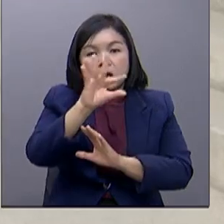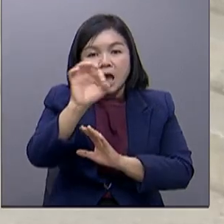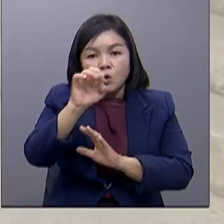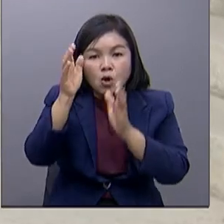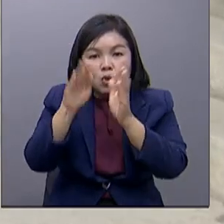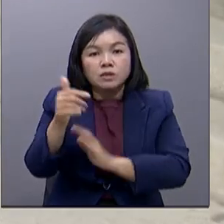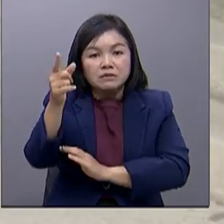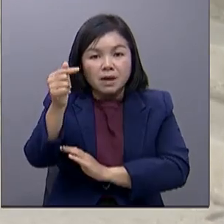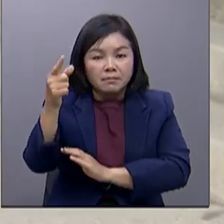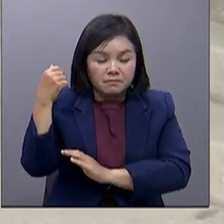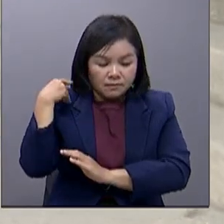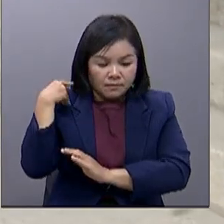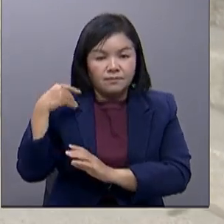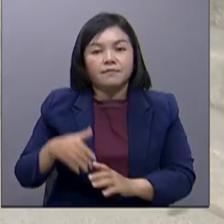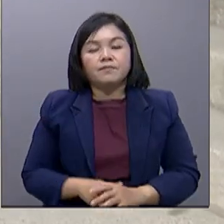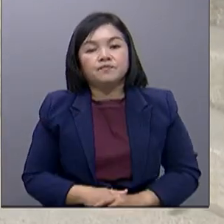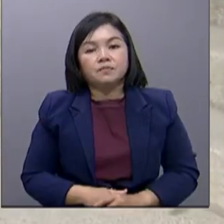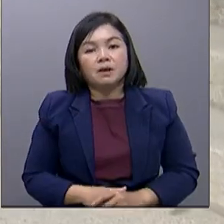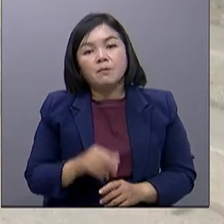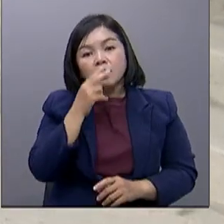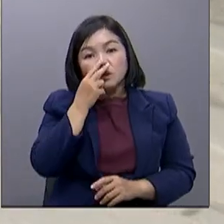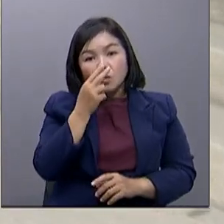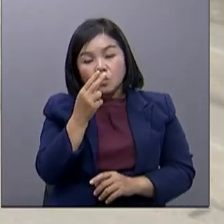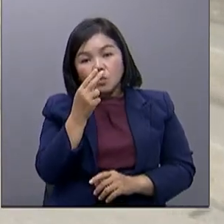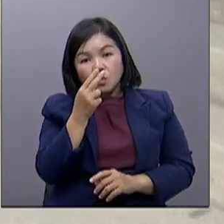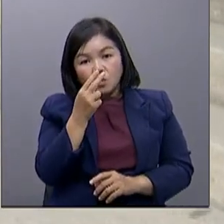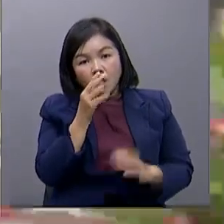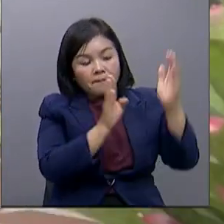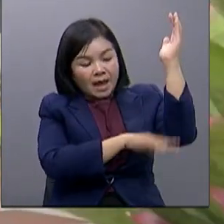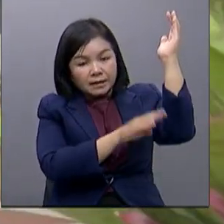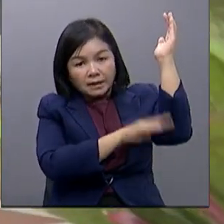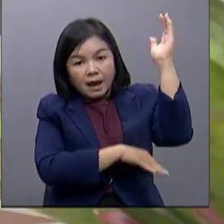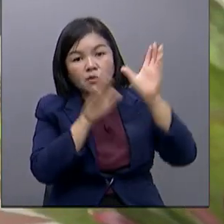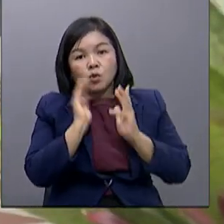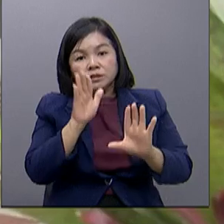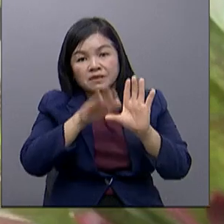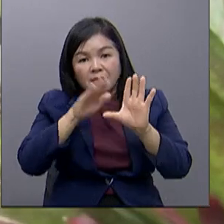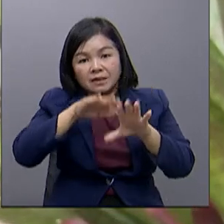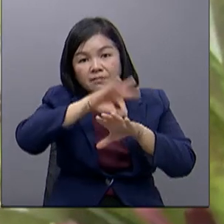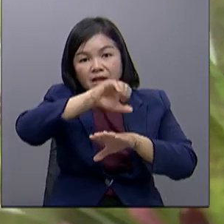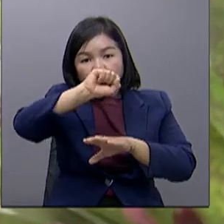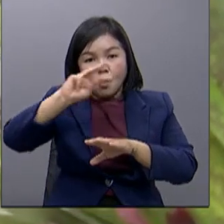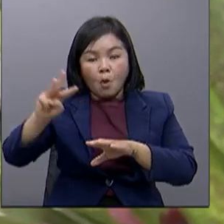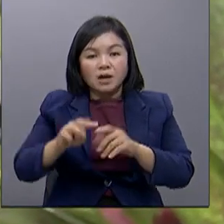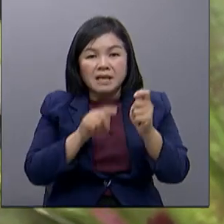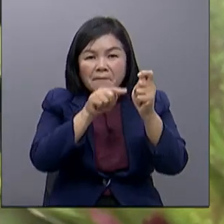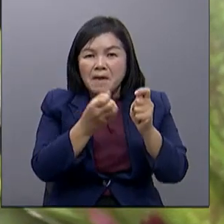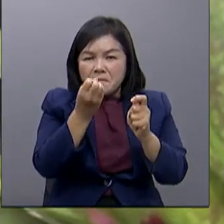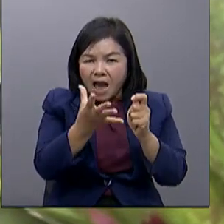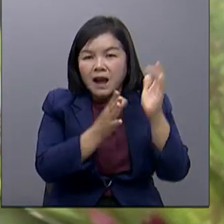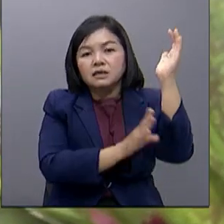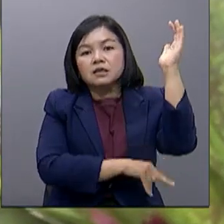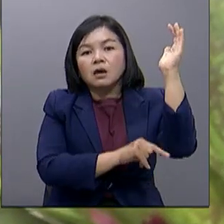คนค่ะส่วนที่จังหวัดส่วนจังหวัดภาคใต้ที่มีผู้สมัครสวระดับอำเภอมากที่สุดอย่างจังหวัด